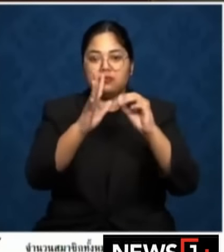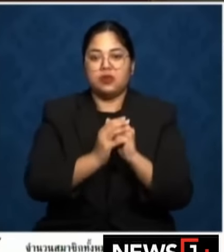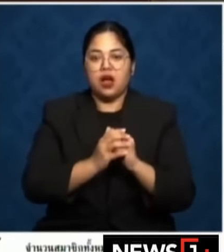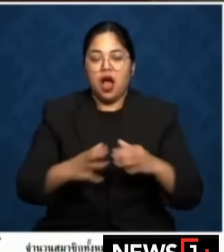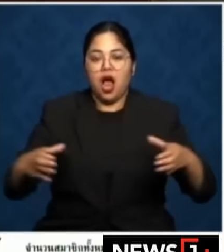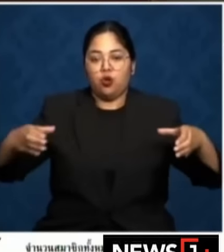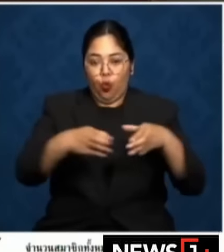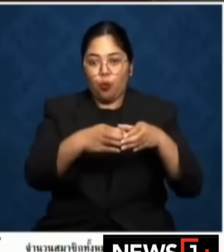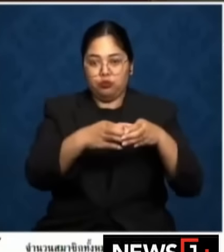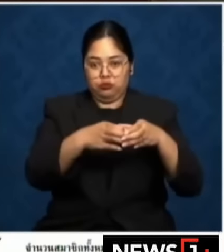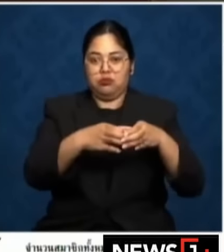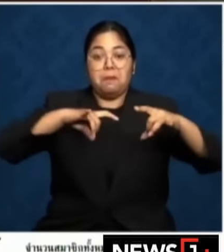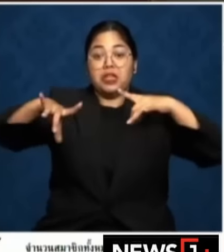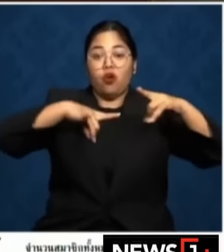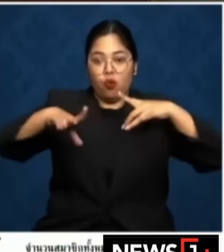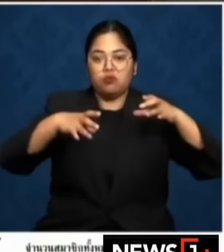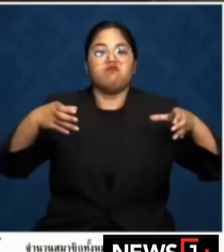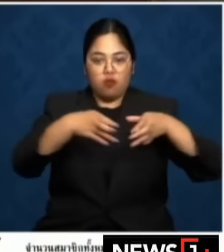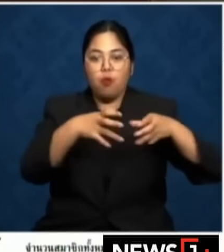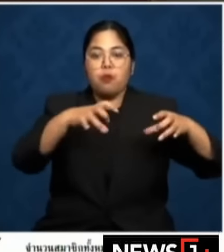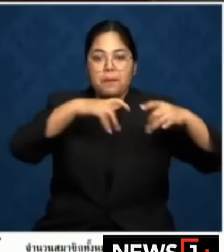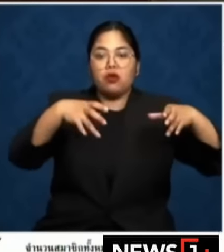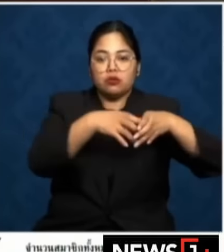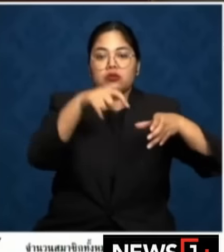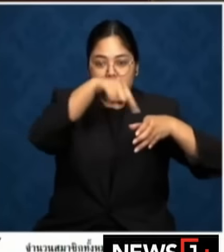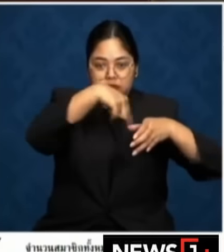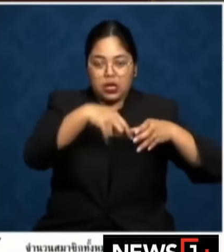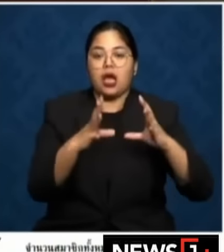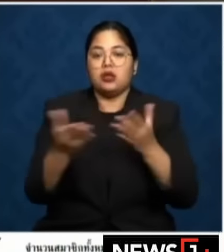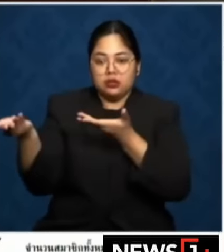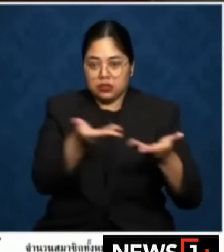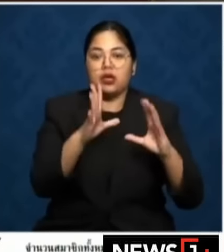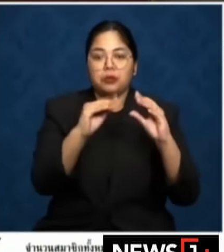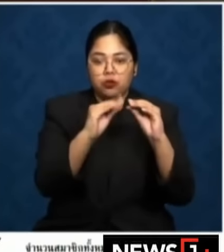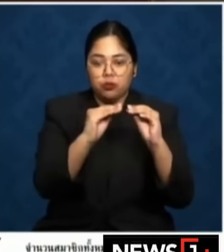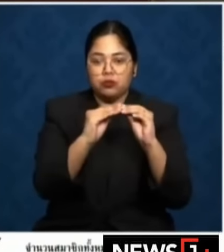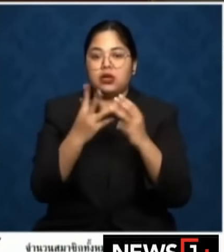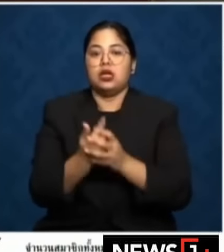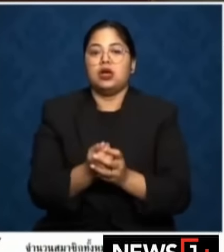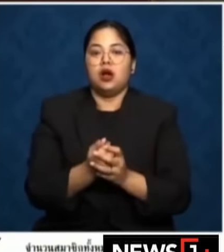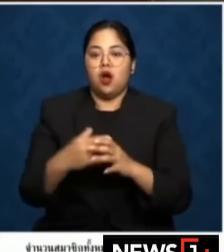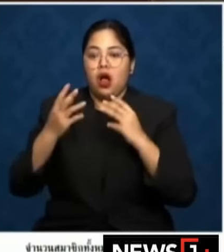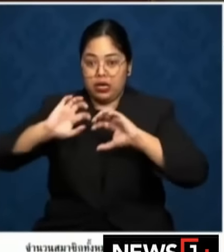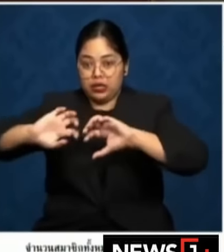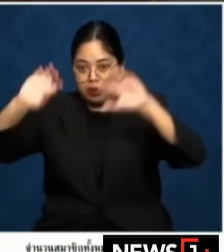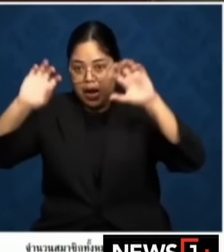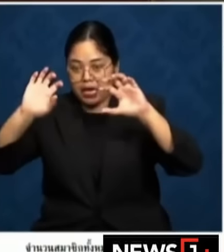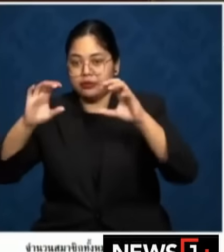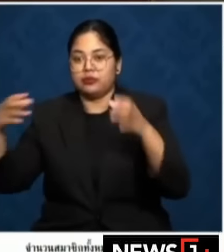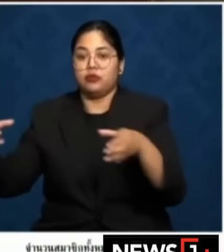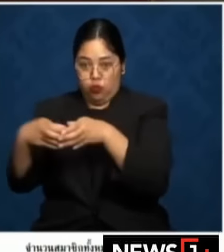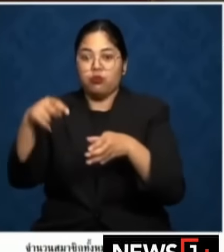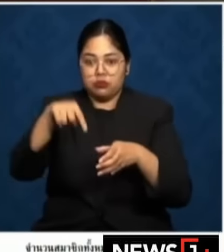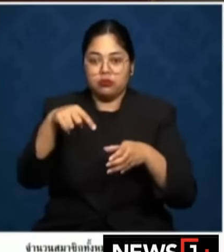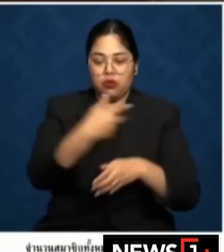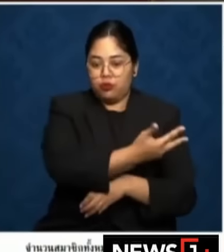ก็ทางตัวแทนของรัฐบาล3ฝ่ายนะครับมาคุยกันนะ